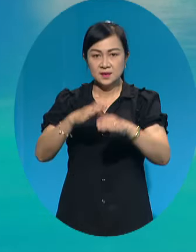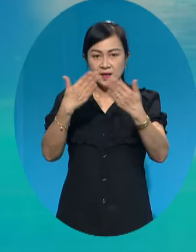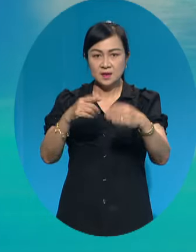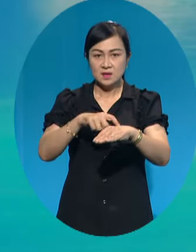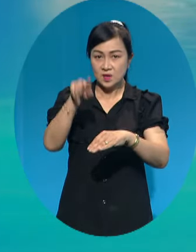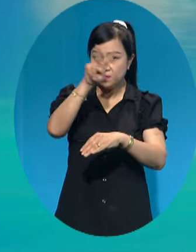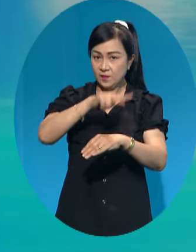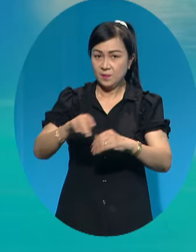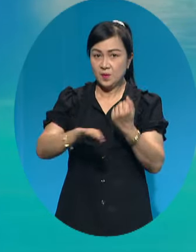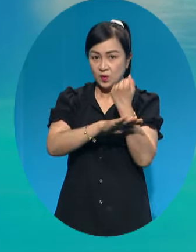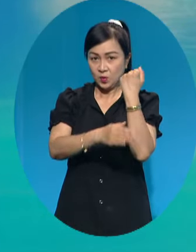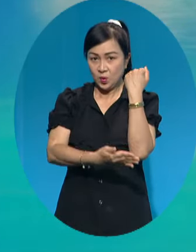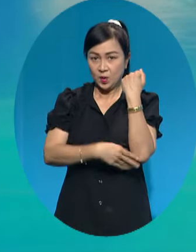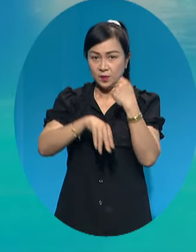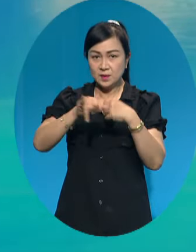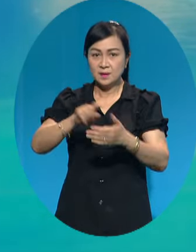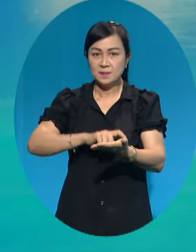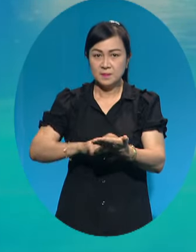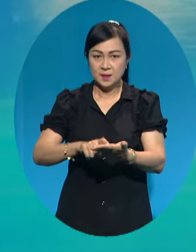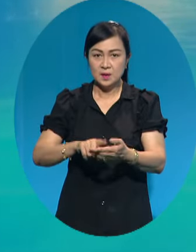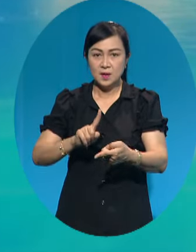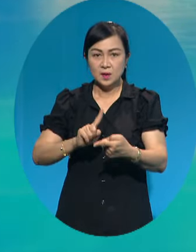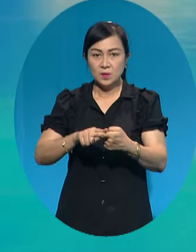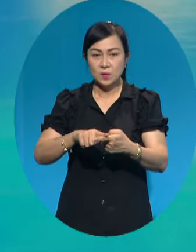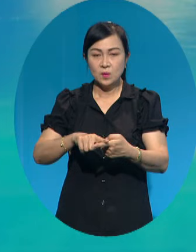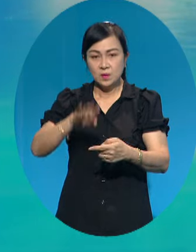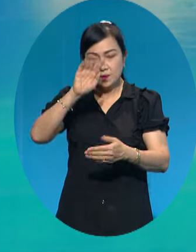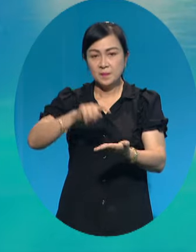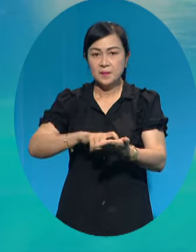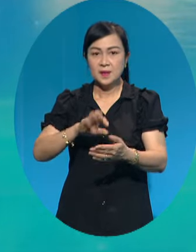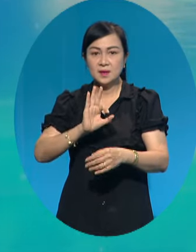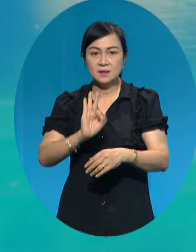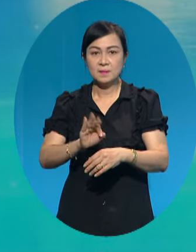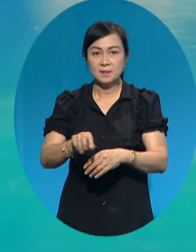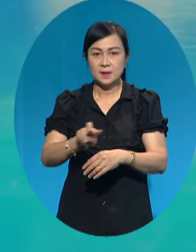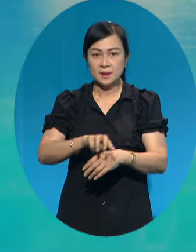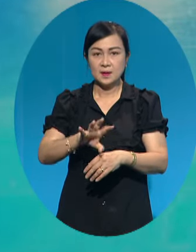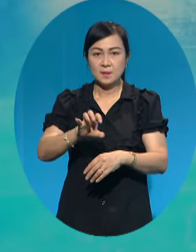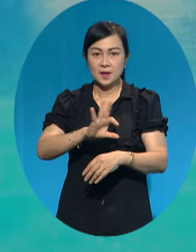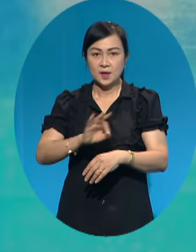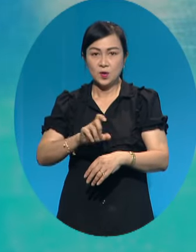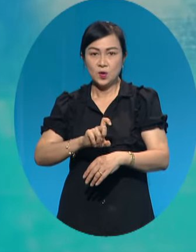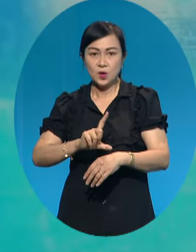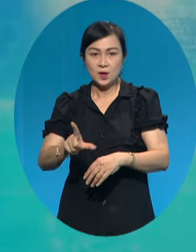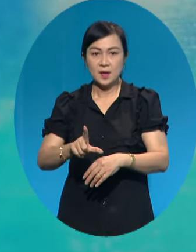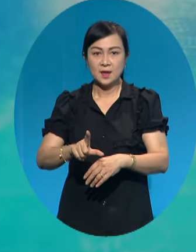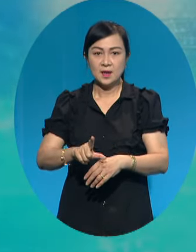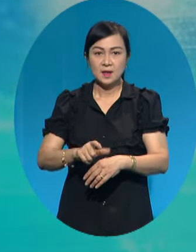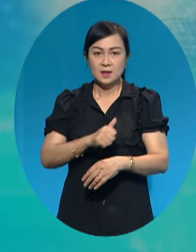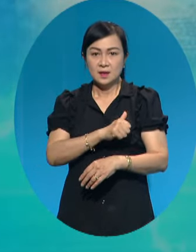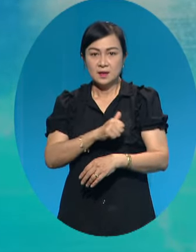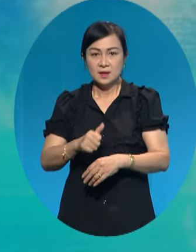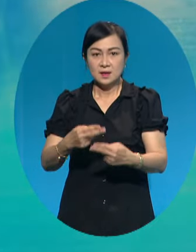Rạng sáng nay, theo giờ Việt Nam, tòa án tại bang New York của Mỹ phạt cựu Tổng thống Mỹ Donald Trump gần 355 triệu đô la Mỹ trong vụ án dân